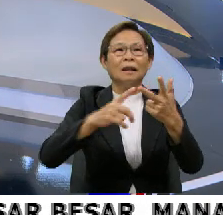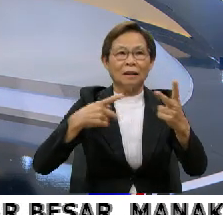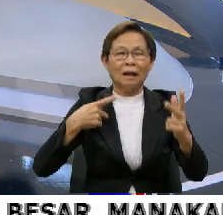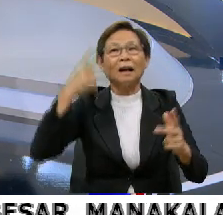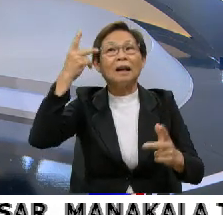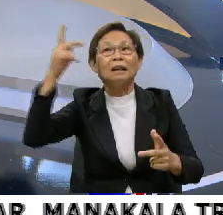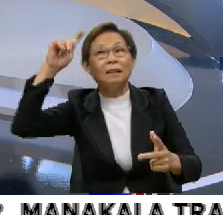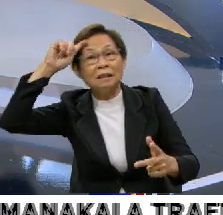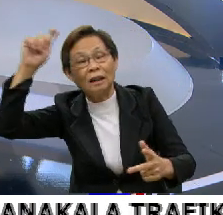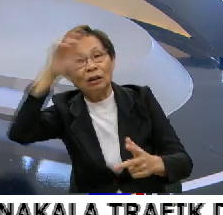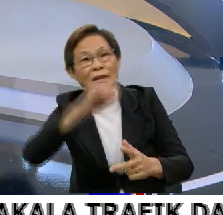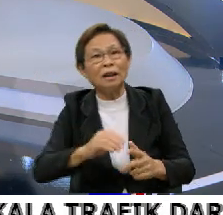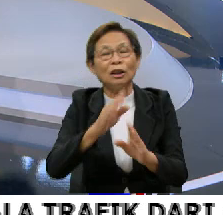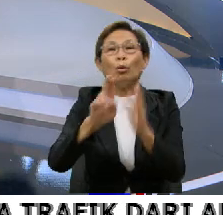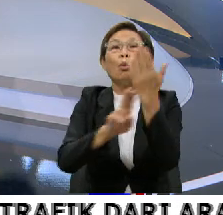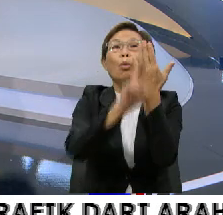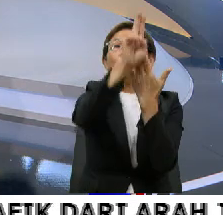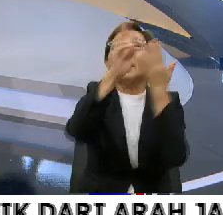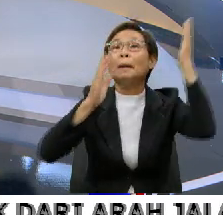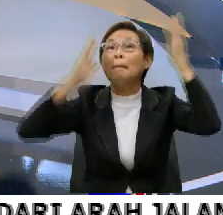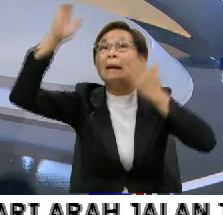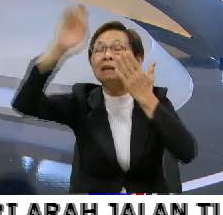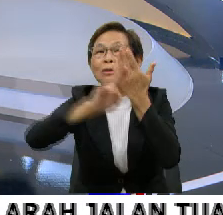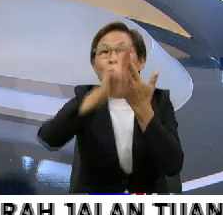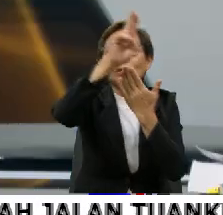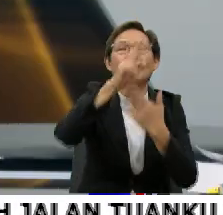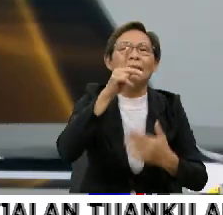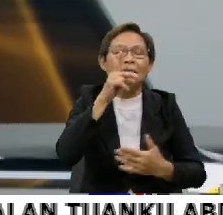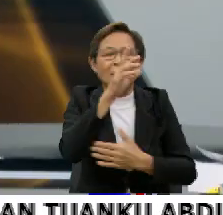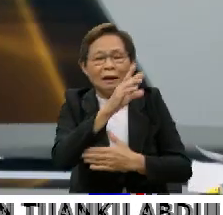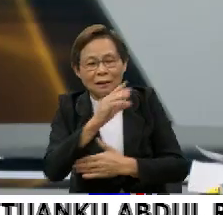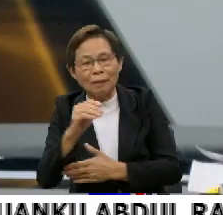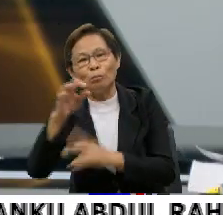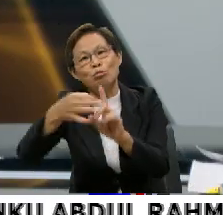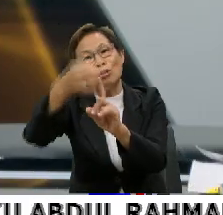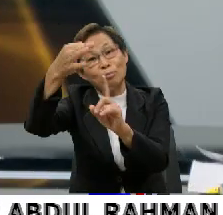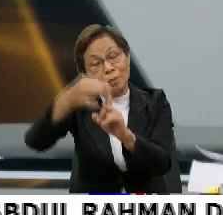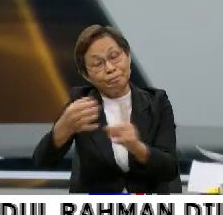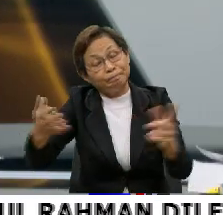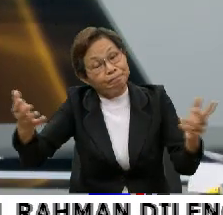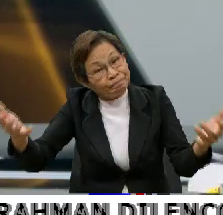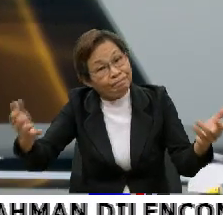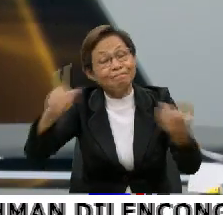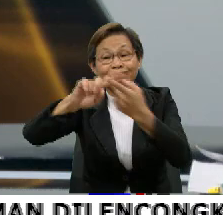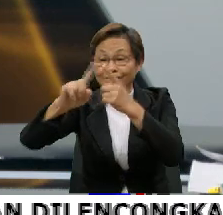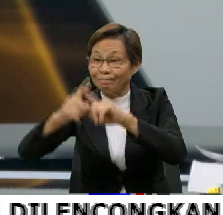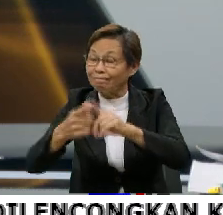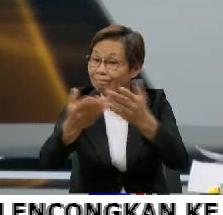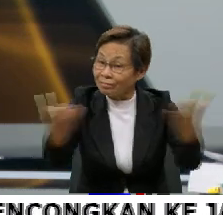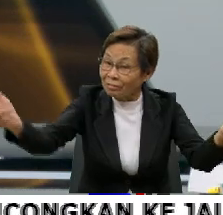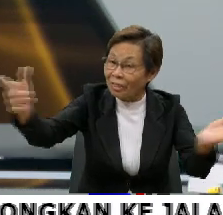berada di Kelantan dan juga di sebelah utara tanah air yaitu di Kedah dan juga pulau Pinang jadi akar-akar